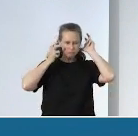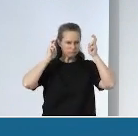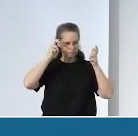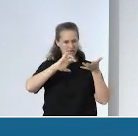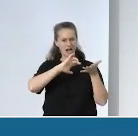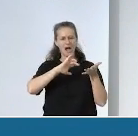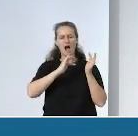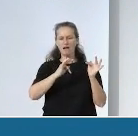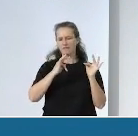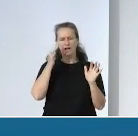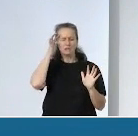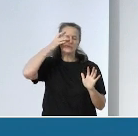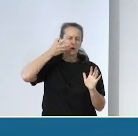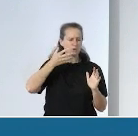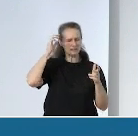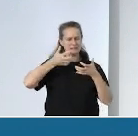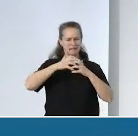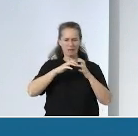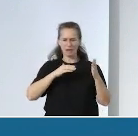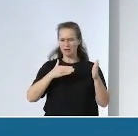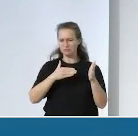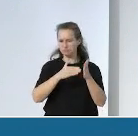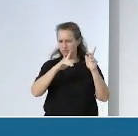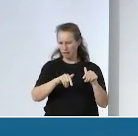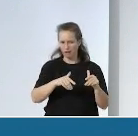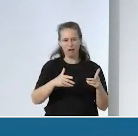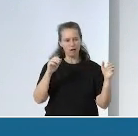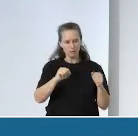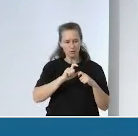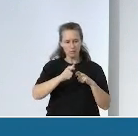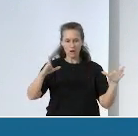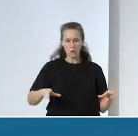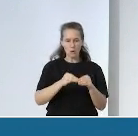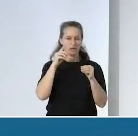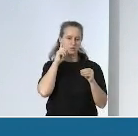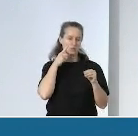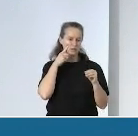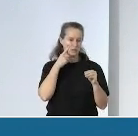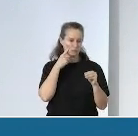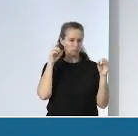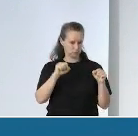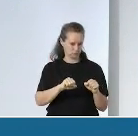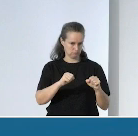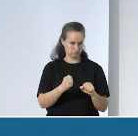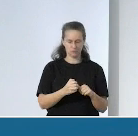atteintes sensorielles et cérébrales qui sont susceptibles d'être associées à la surdité.